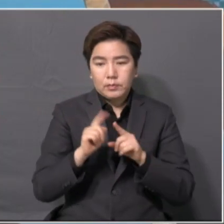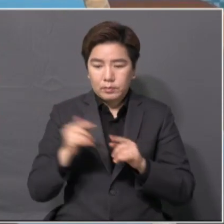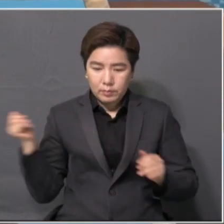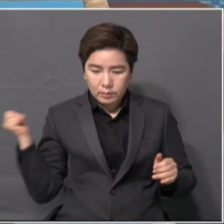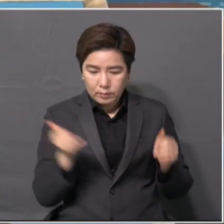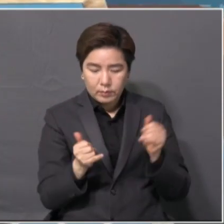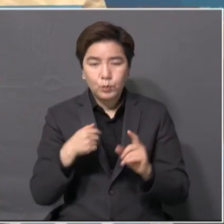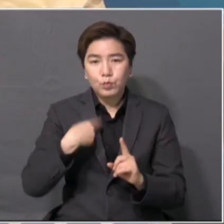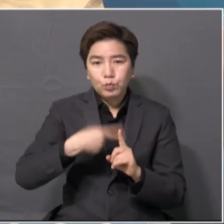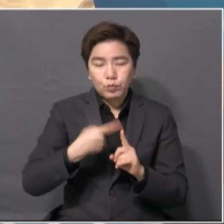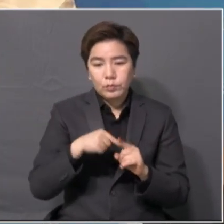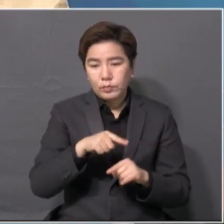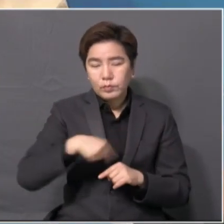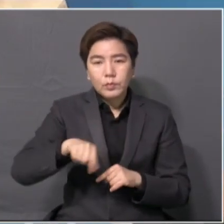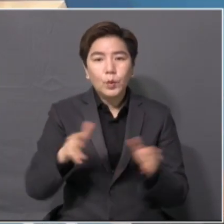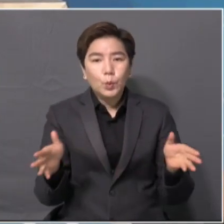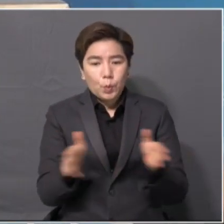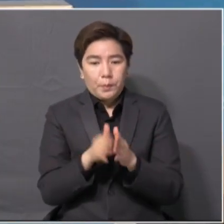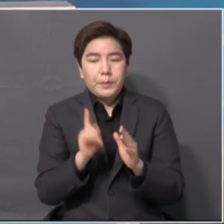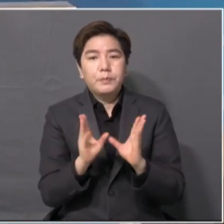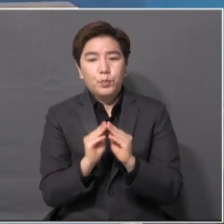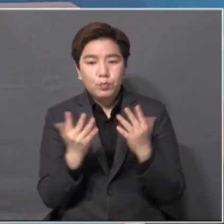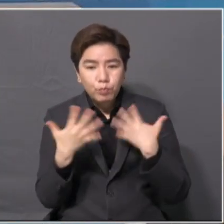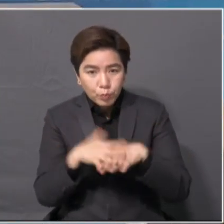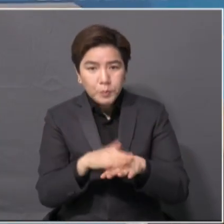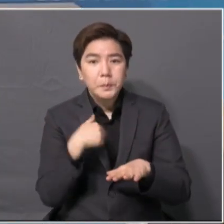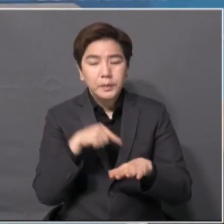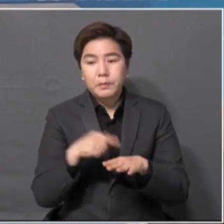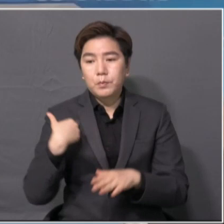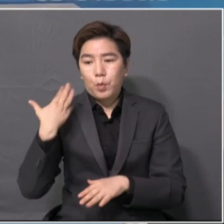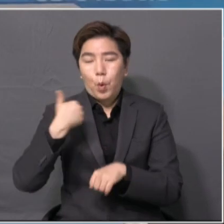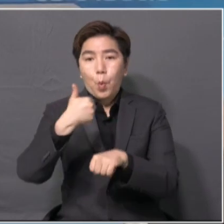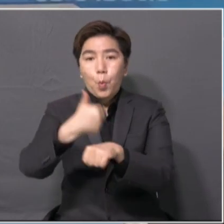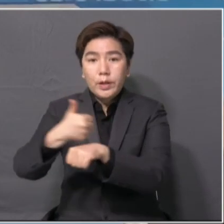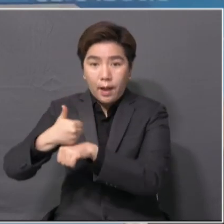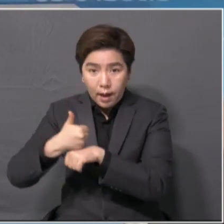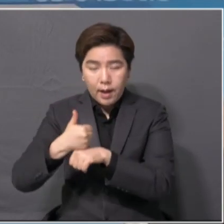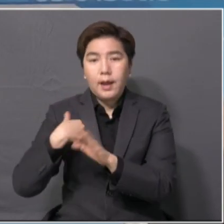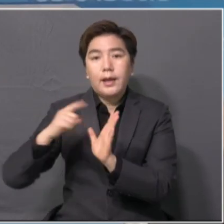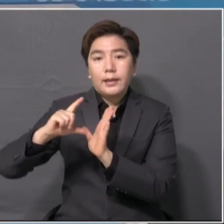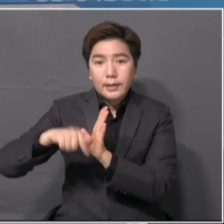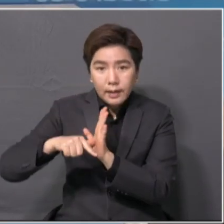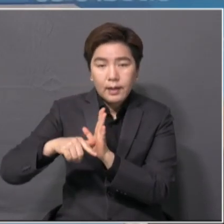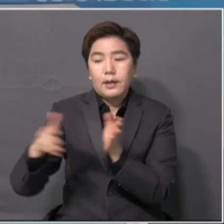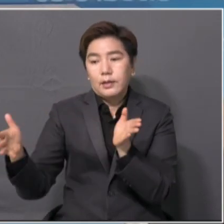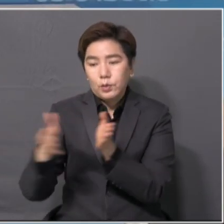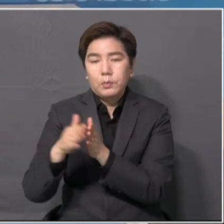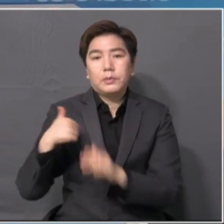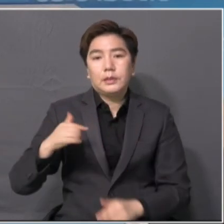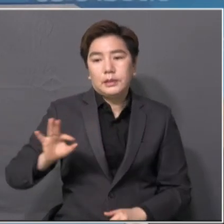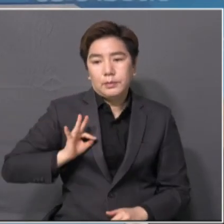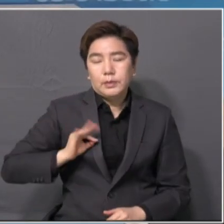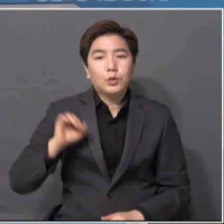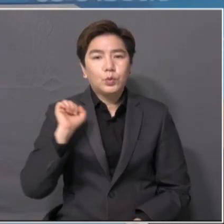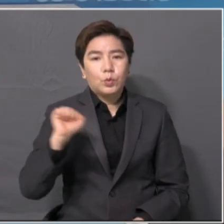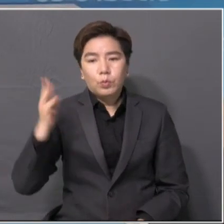พักก็คือรักษาการชุดนี้ร่วมเป็องคประชุมด้วยรวมถงอดีตหวหนาพัก อดีตเลขาธิการพักอดีตสมาช